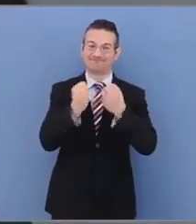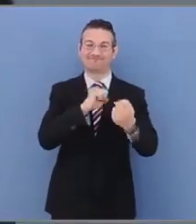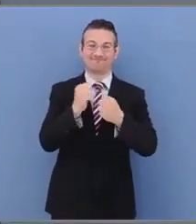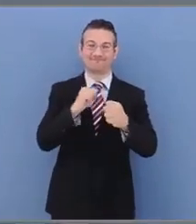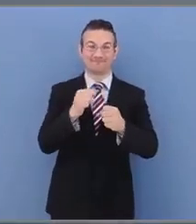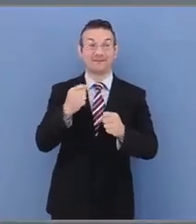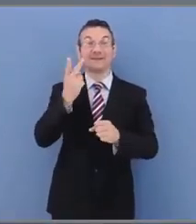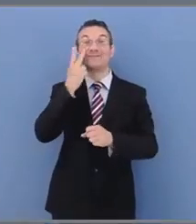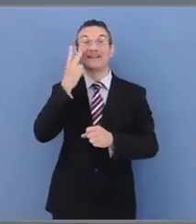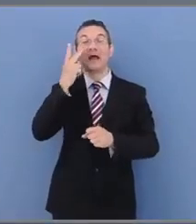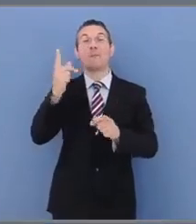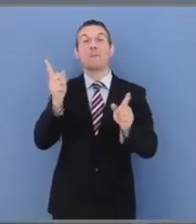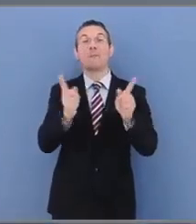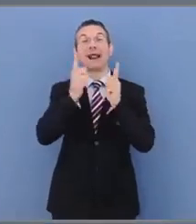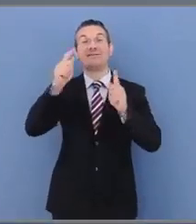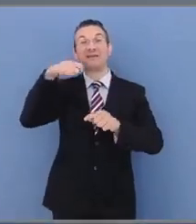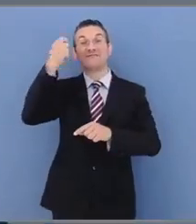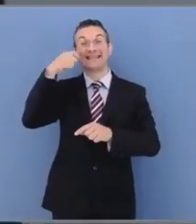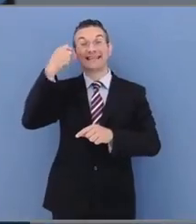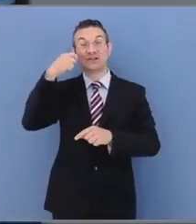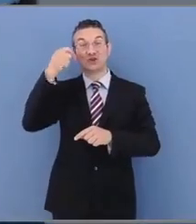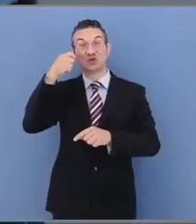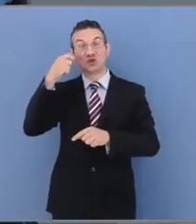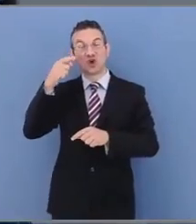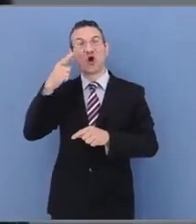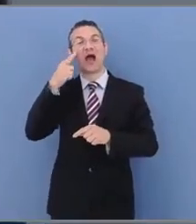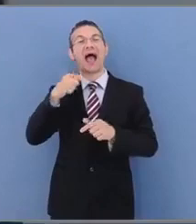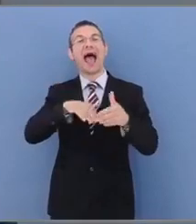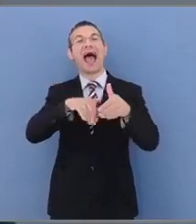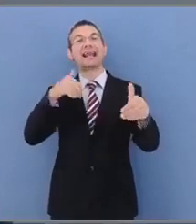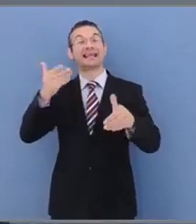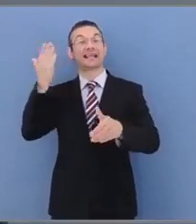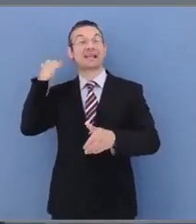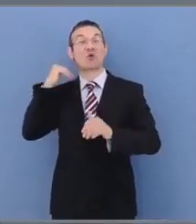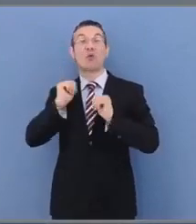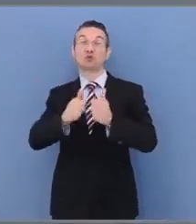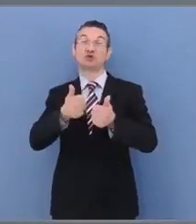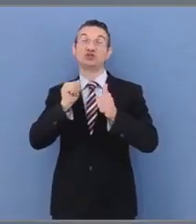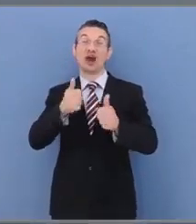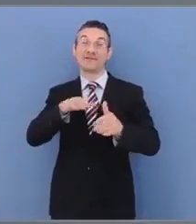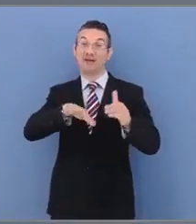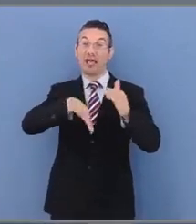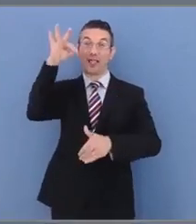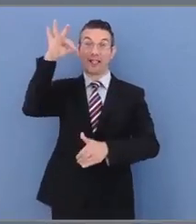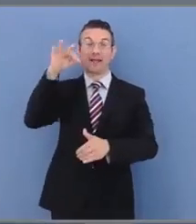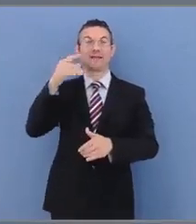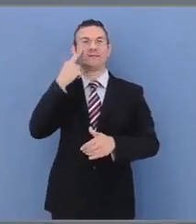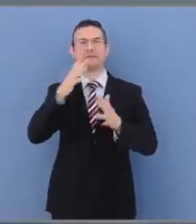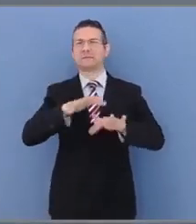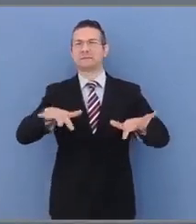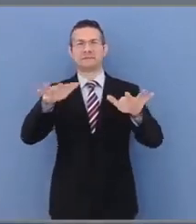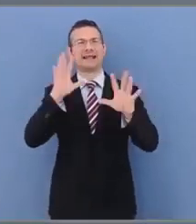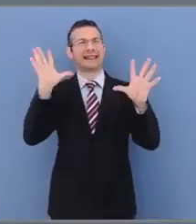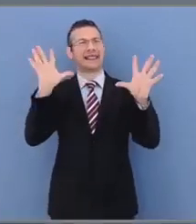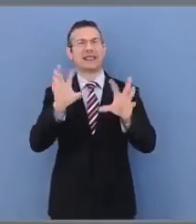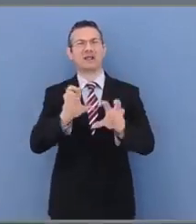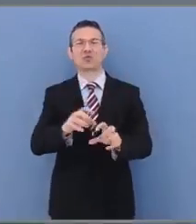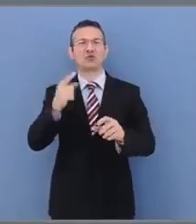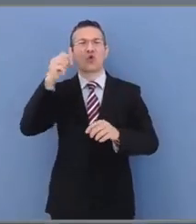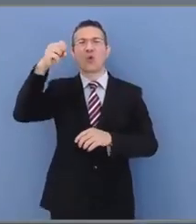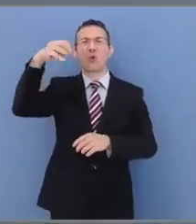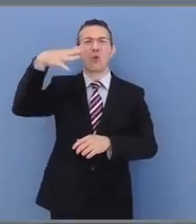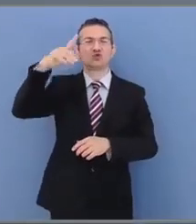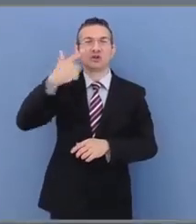piccolo video che abbiamo trovato nel nostro archivio di 11 anni fa. Il posto era tutto distrutto, non avevamo nemmeno la luce, illuminavamo con